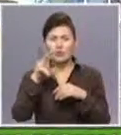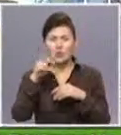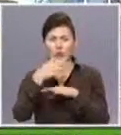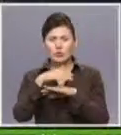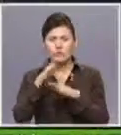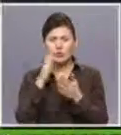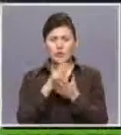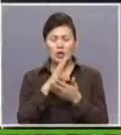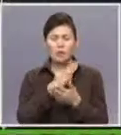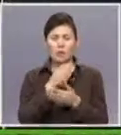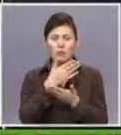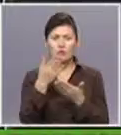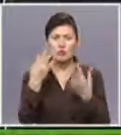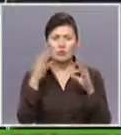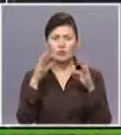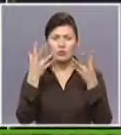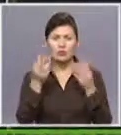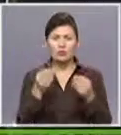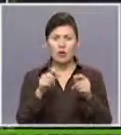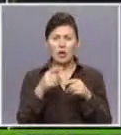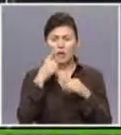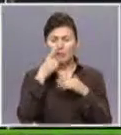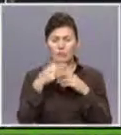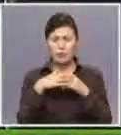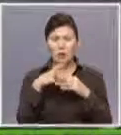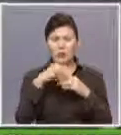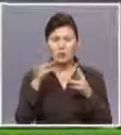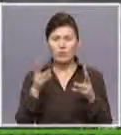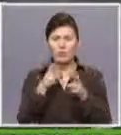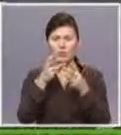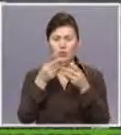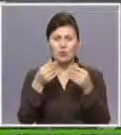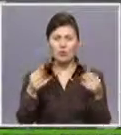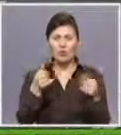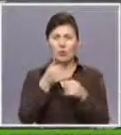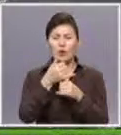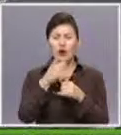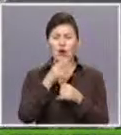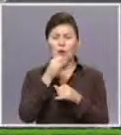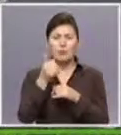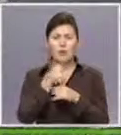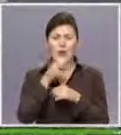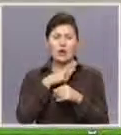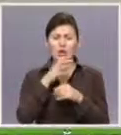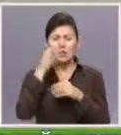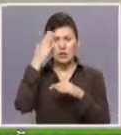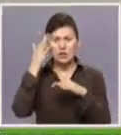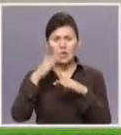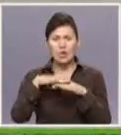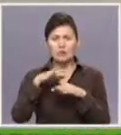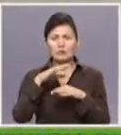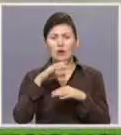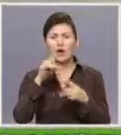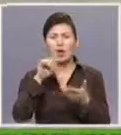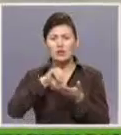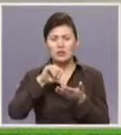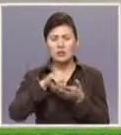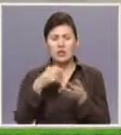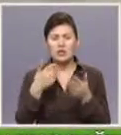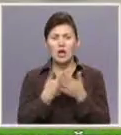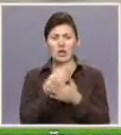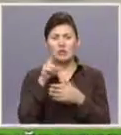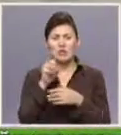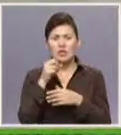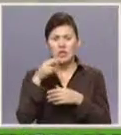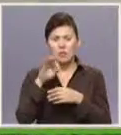орын тепті. Тәуелсіздік күніне орай ашылған өрт сөндіру бөлімінің ашылу салтанатына шаһар басшысы Ахметжан Есімов те қатысты. Жаңа депо қаланың